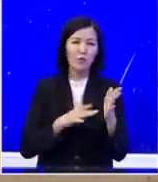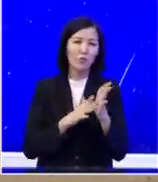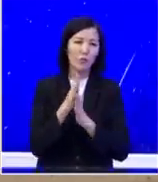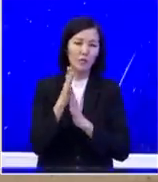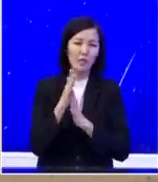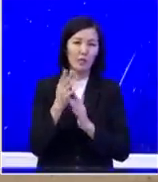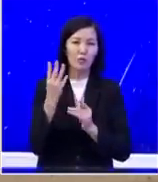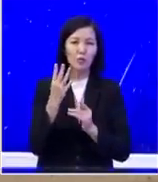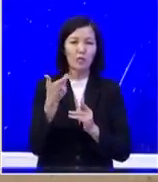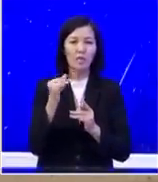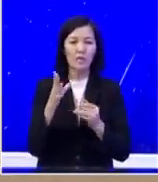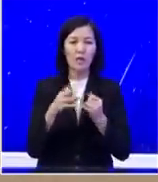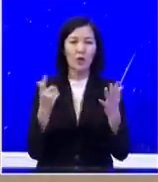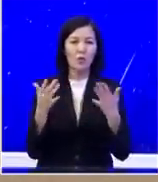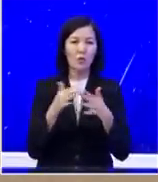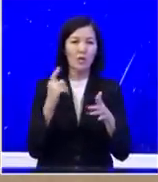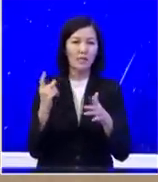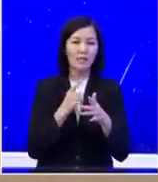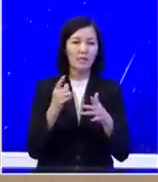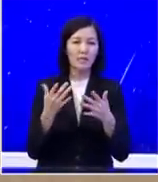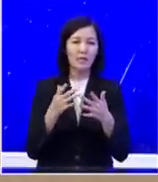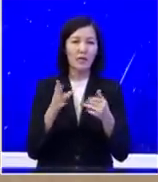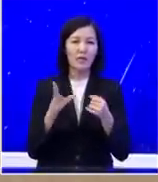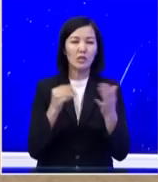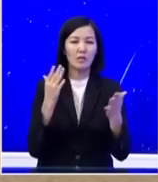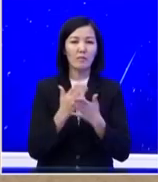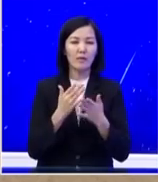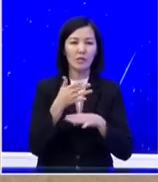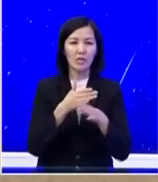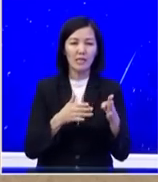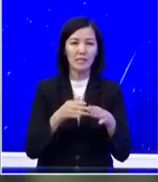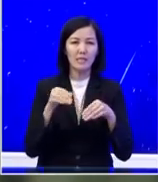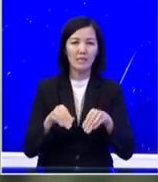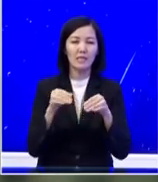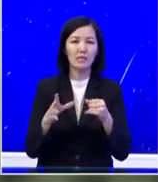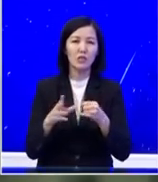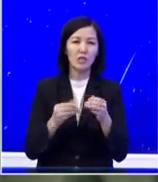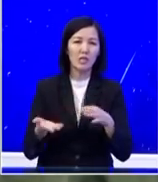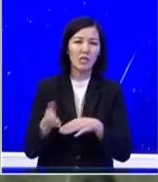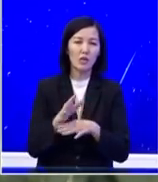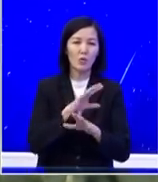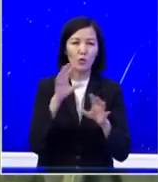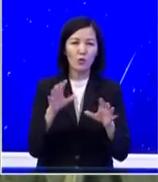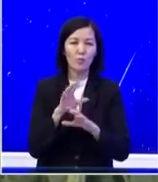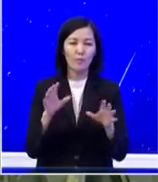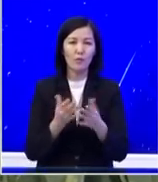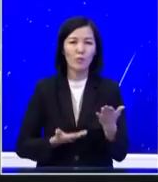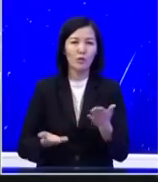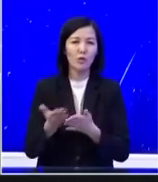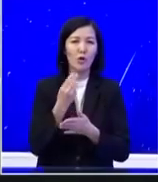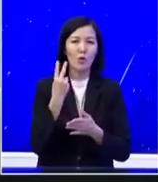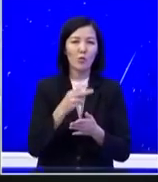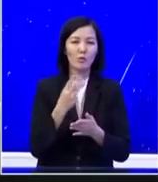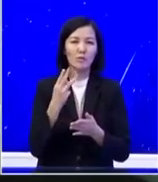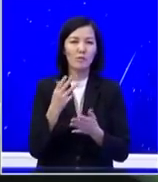4 гектарға жуық ауыл шаруашылыққа жарамды жер бар. Оның тең жартысы екі салқабы. Алқапты жырту, егу, күтіп баптау мен жинауға 31